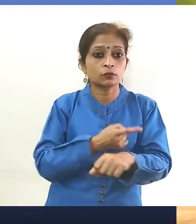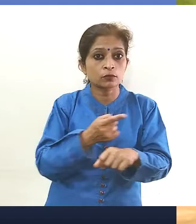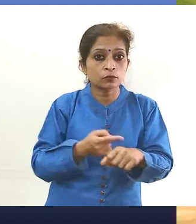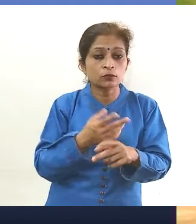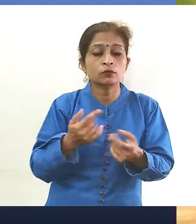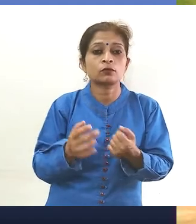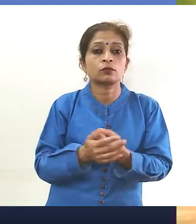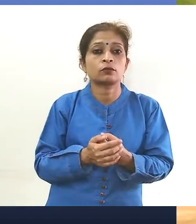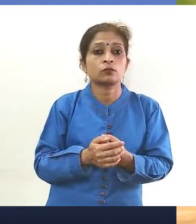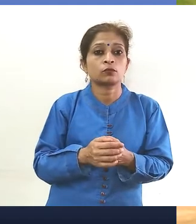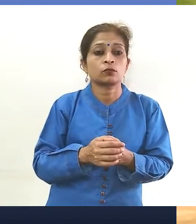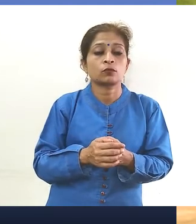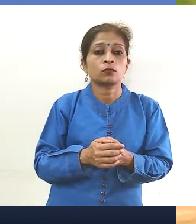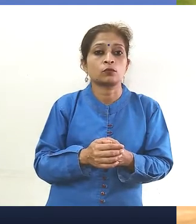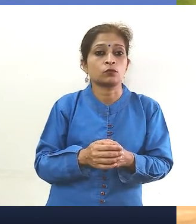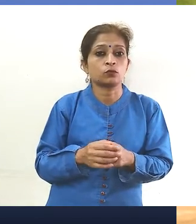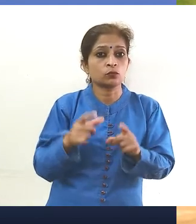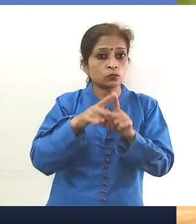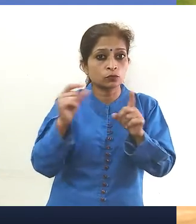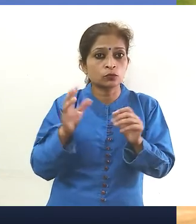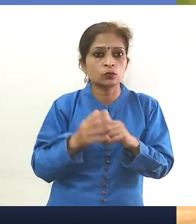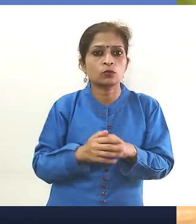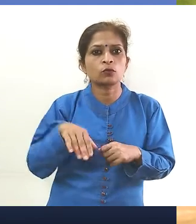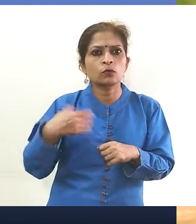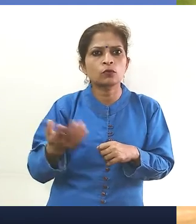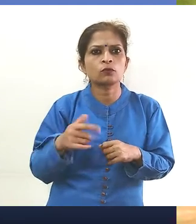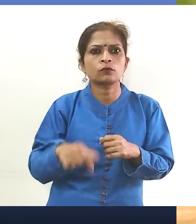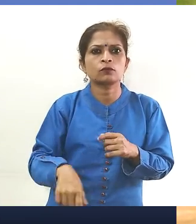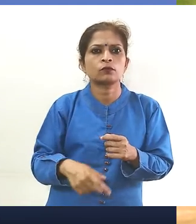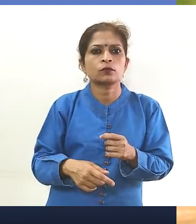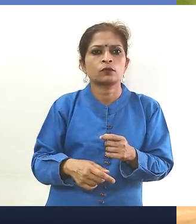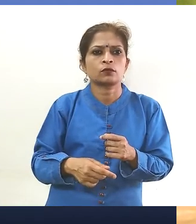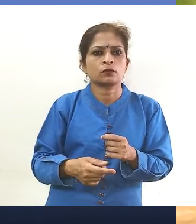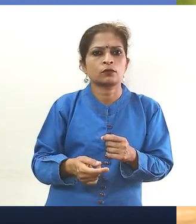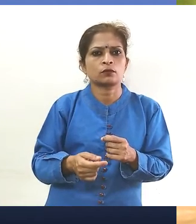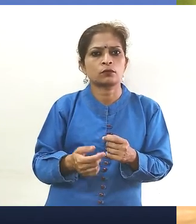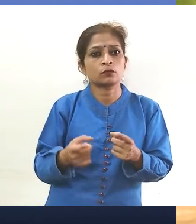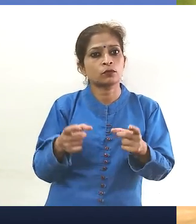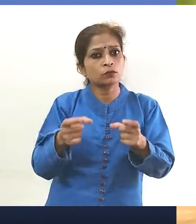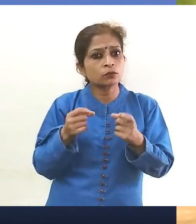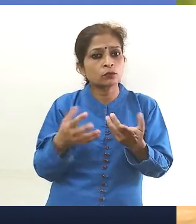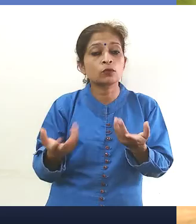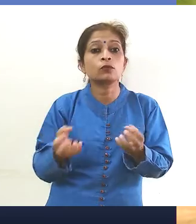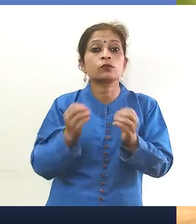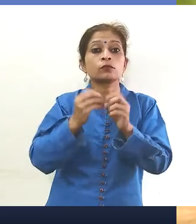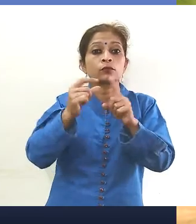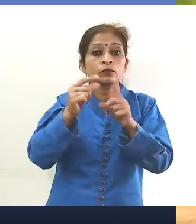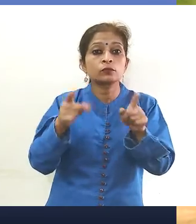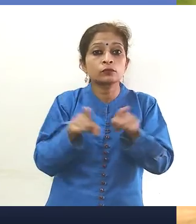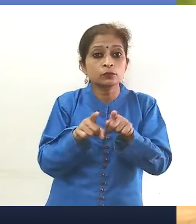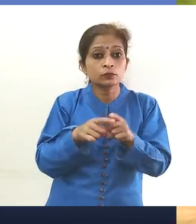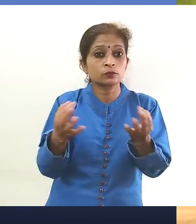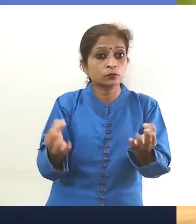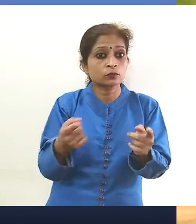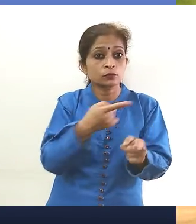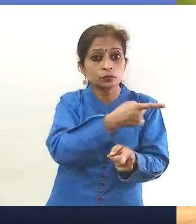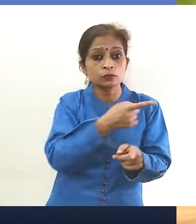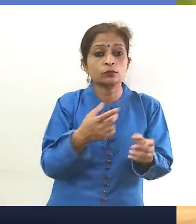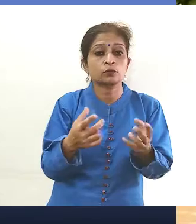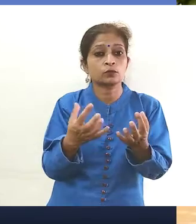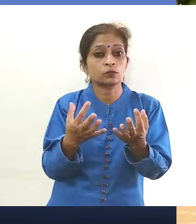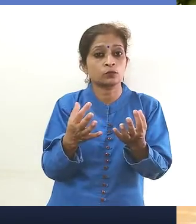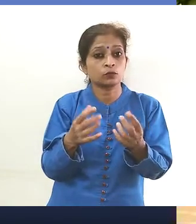हो गए, बीपी लोगों का पहले कंट्रोल और बाद में क्योर हो जाता है, दवाइयाँ बंद करनी पड़ती हैं, नहीं तो बीपी डाउन चला जाता है यदि दवाइयाँ लेते रहते